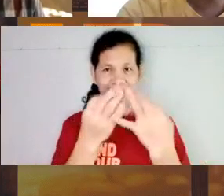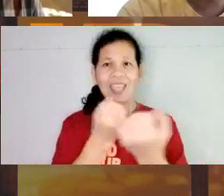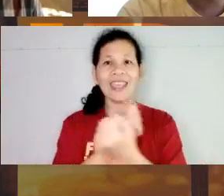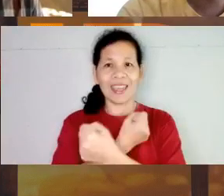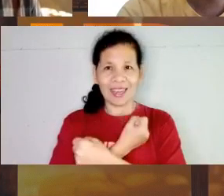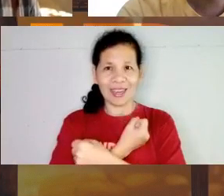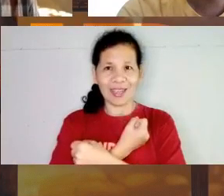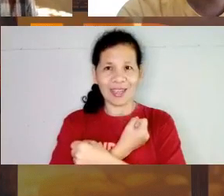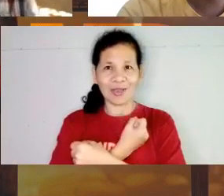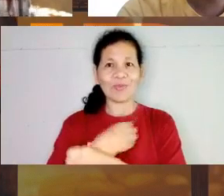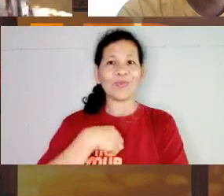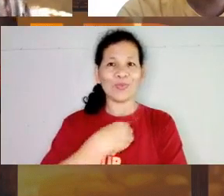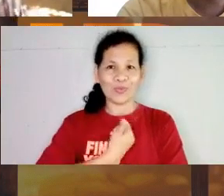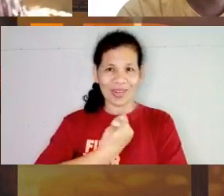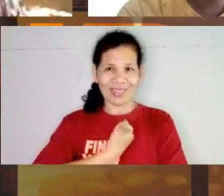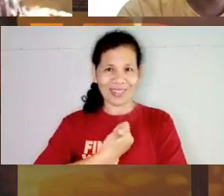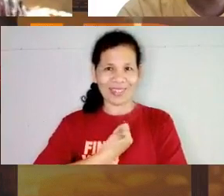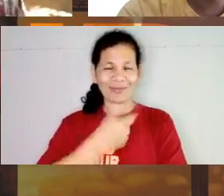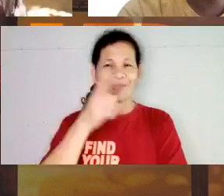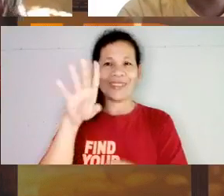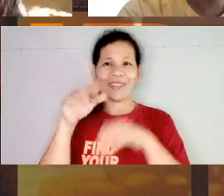Lord bless us.